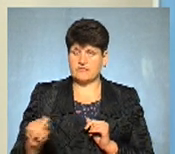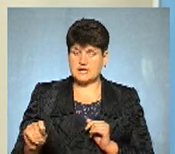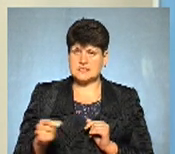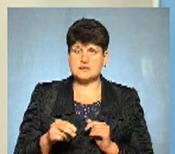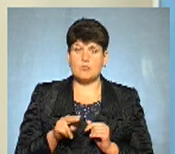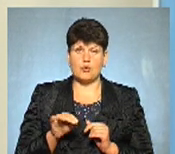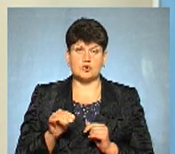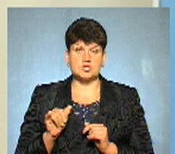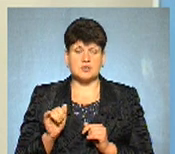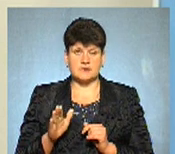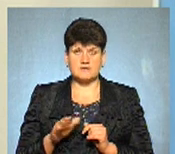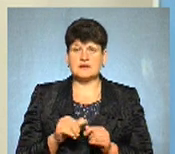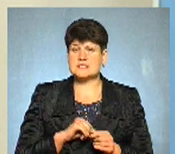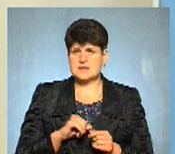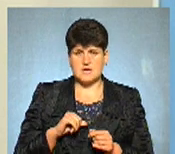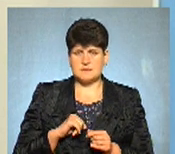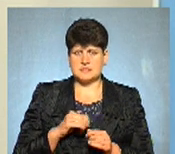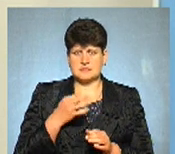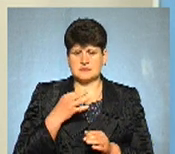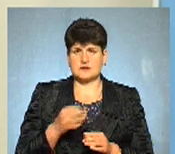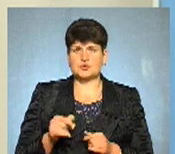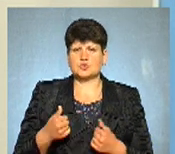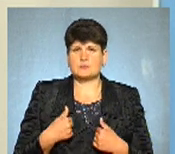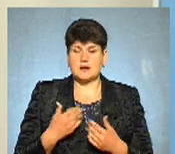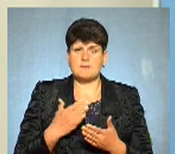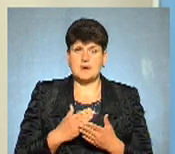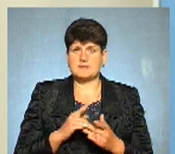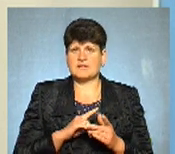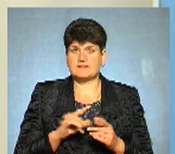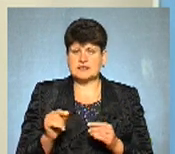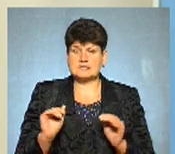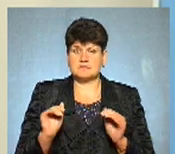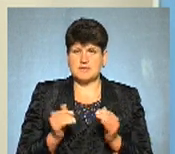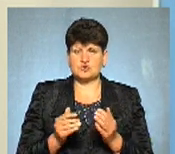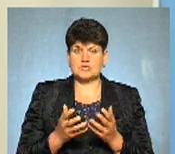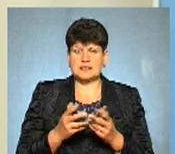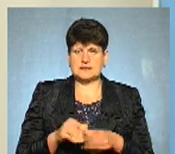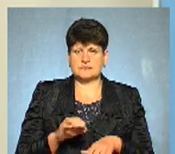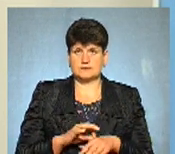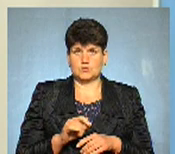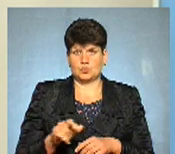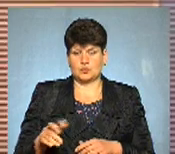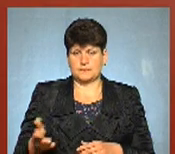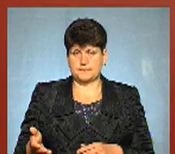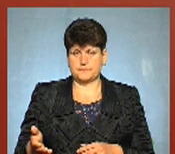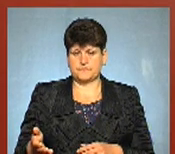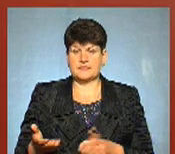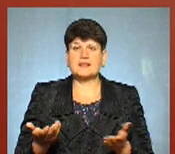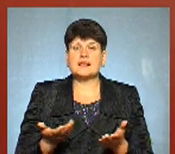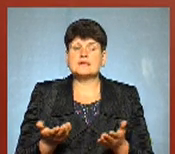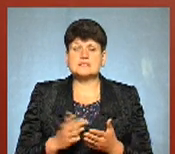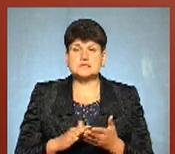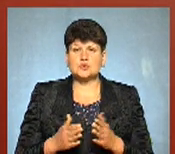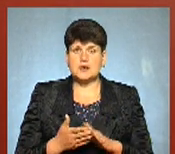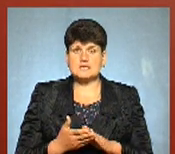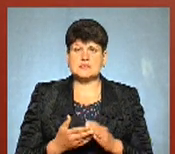зони, самі ви зараз тільки що озвучили, що ми маємо на виході зменшену кількість інфікованих людей. Яка ситуація